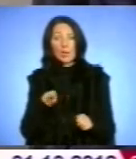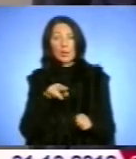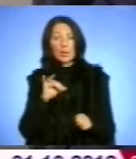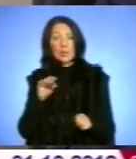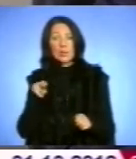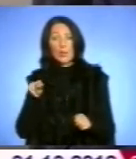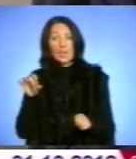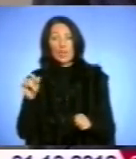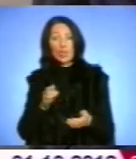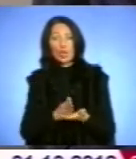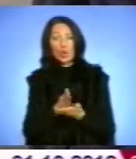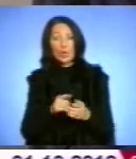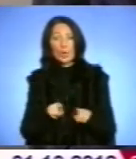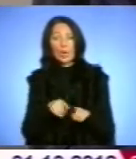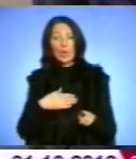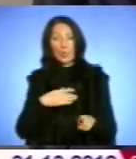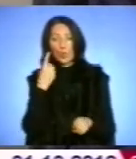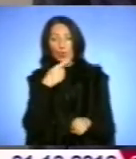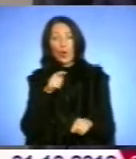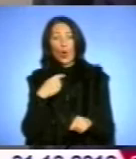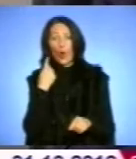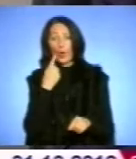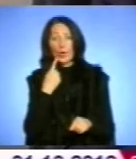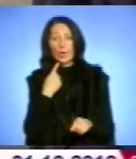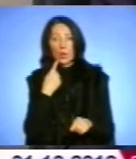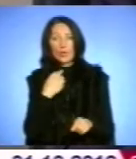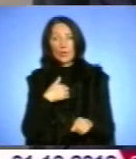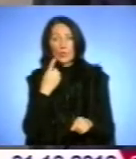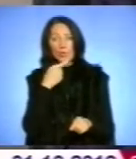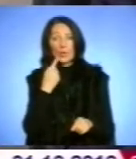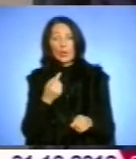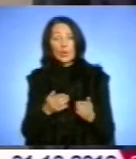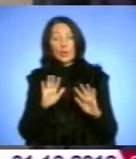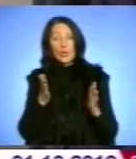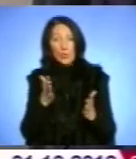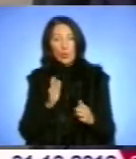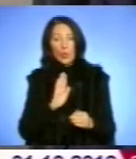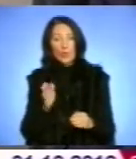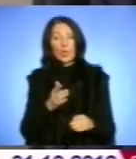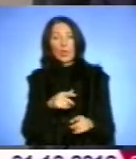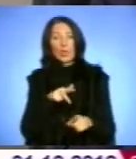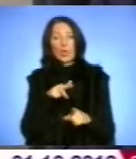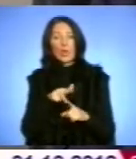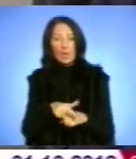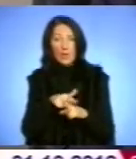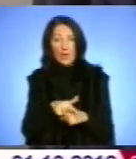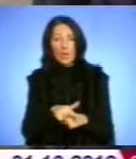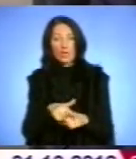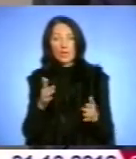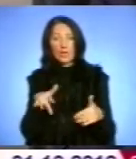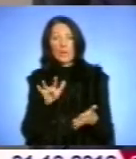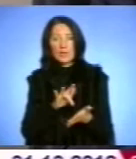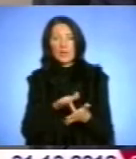службою, так і мною особисто. І якщо на випадок того, я ще раз повторюся, буде перевантажено вже в центрі